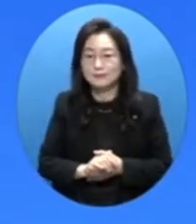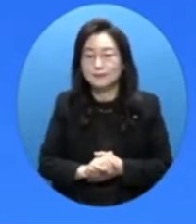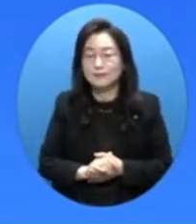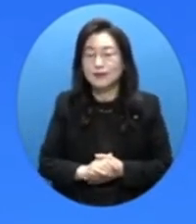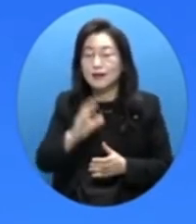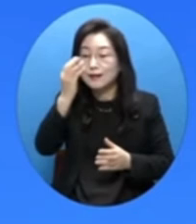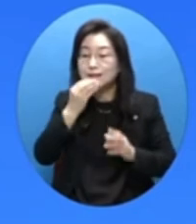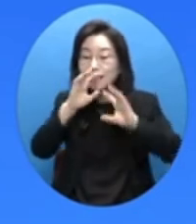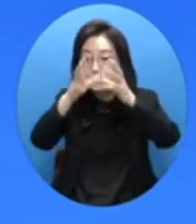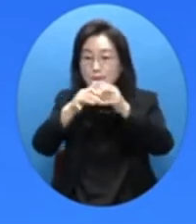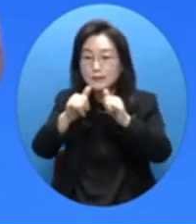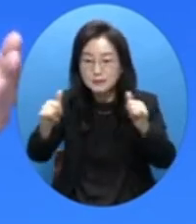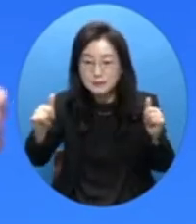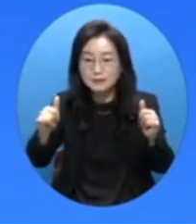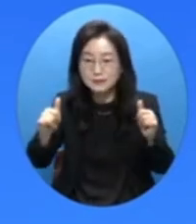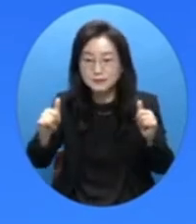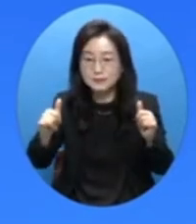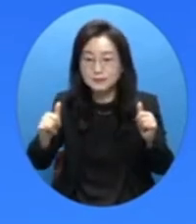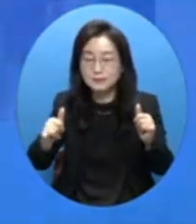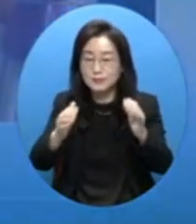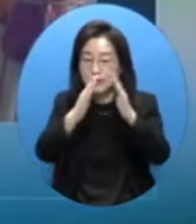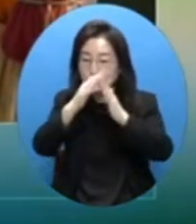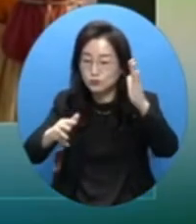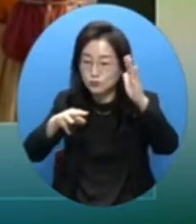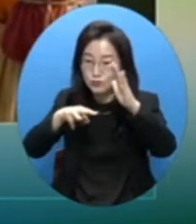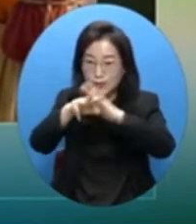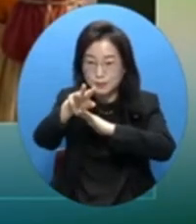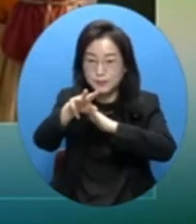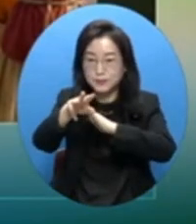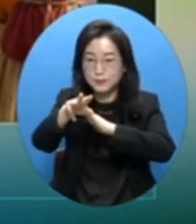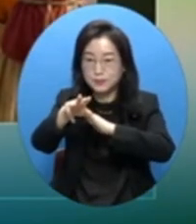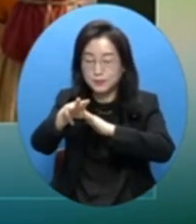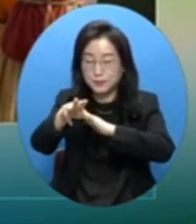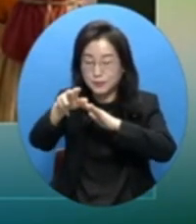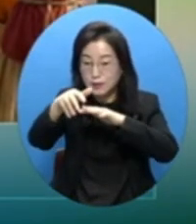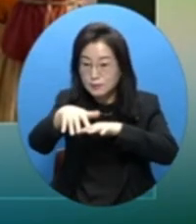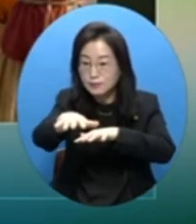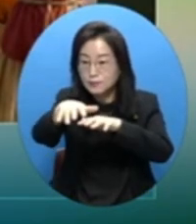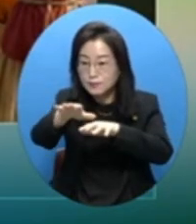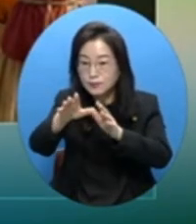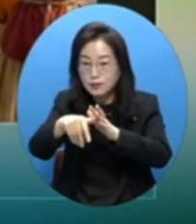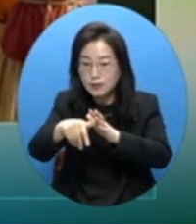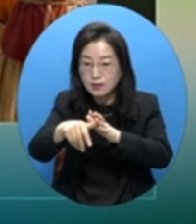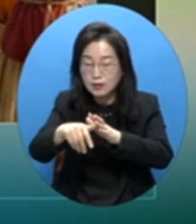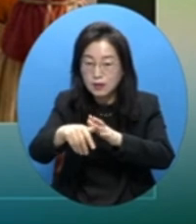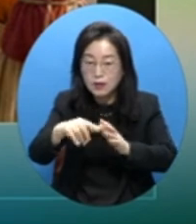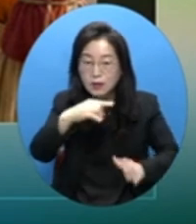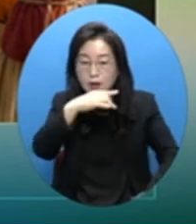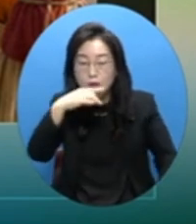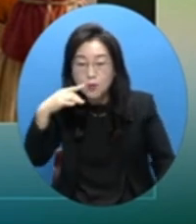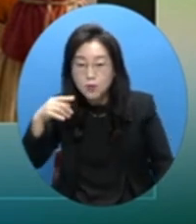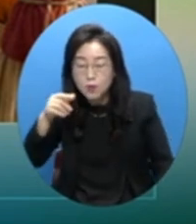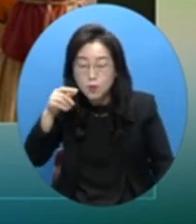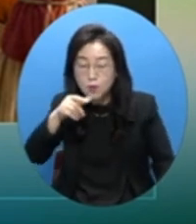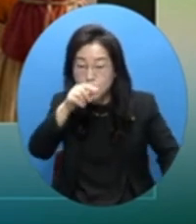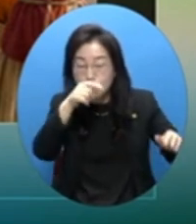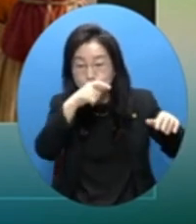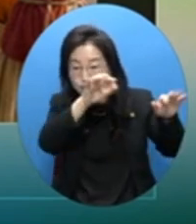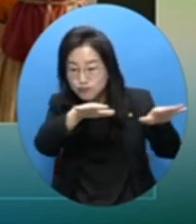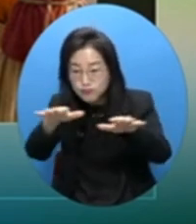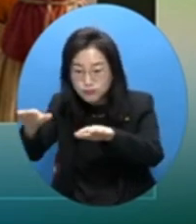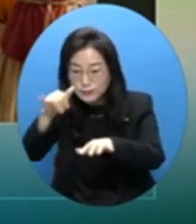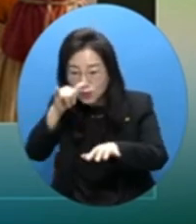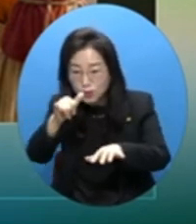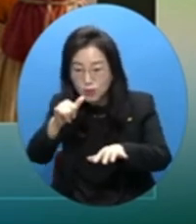이스라엘 백성들이 출애굽해서 나갈 때 앞에 홍해가 가로막혔는데 그때는 하나님께서